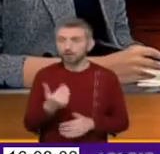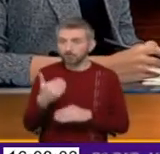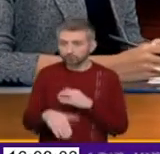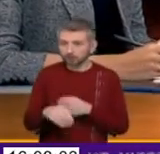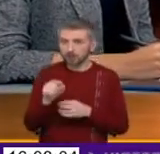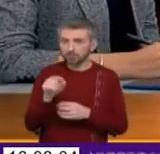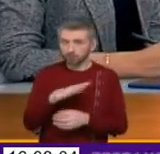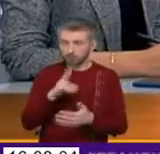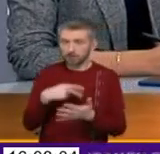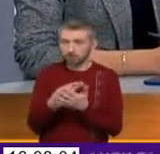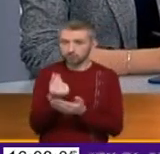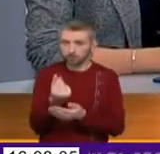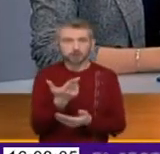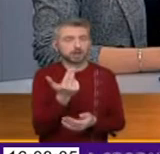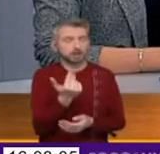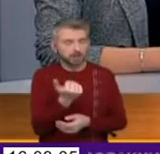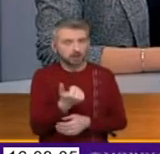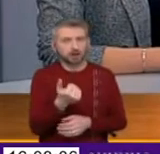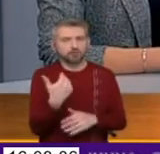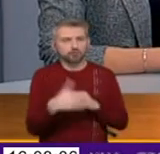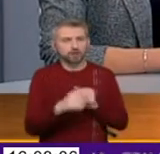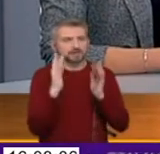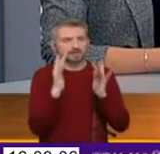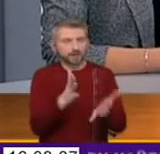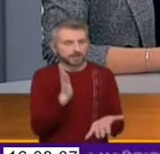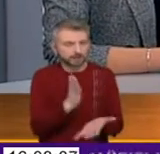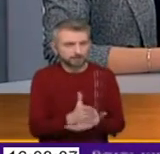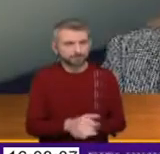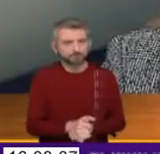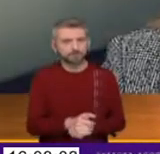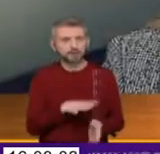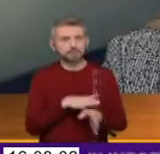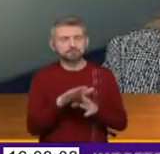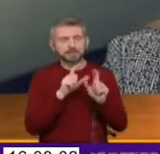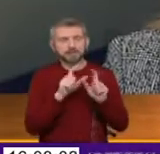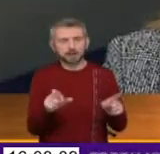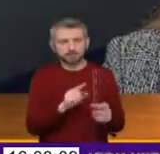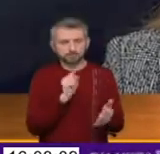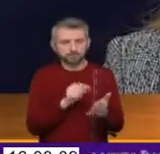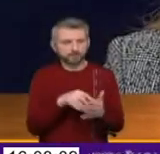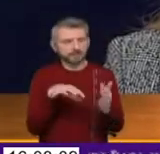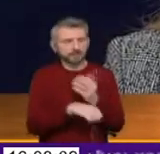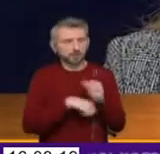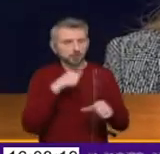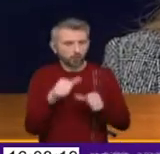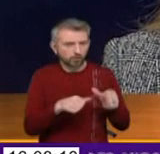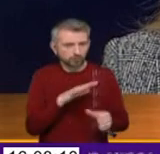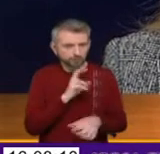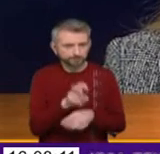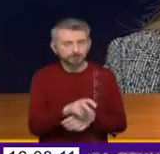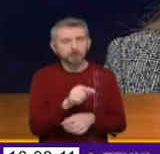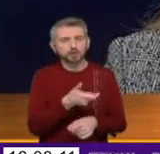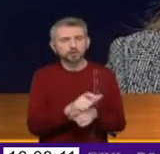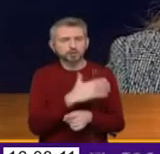було звичайно, передбачені кошти вже, на зелену зону. Вже там і сквер є. Підрядник зайшов наприкінці року. Також було